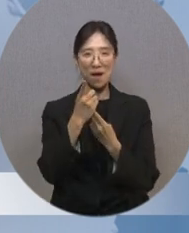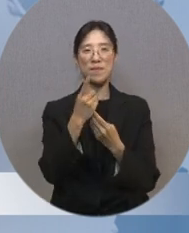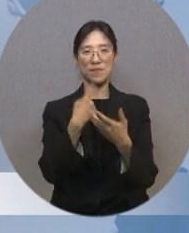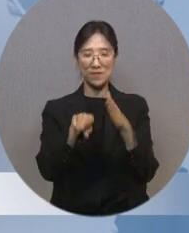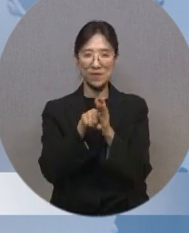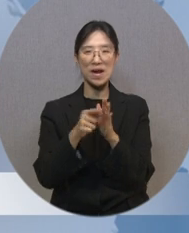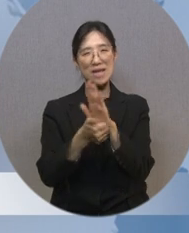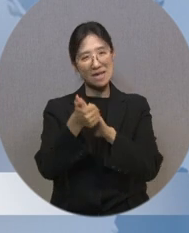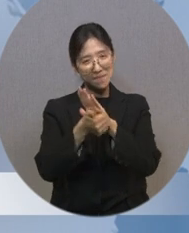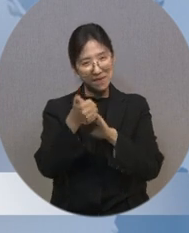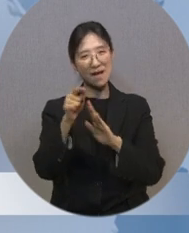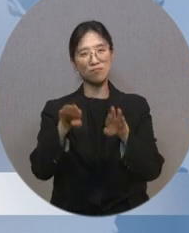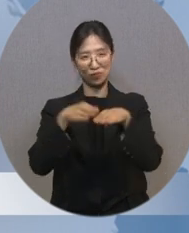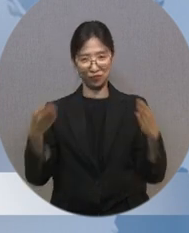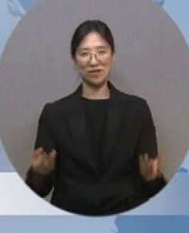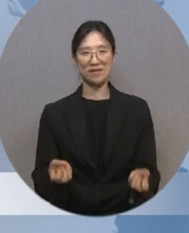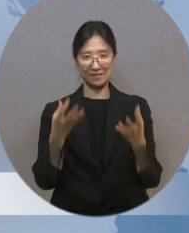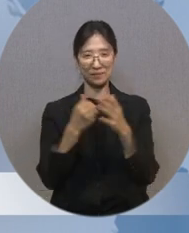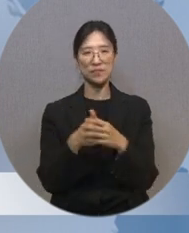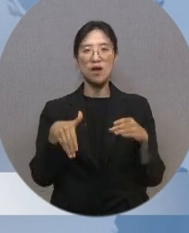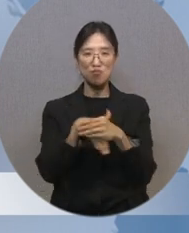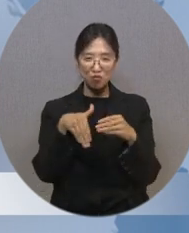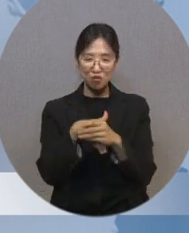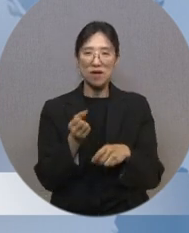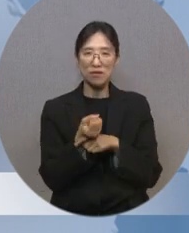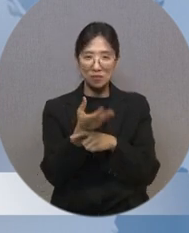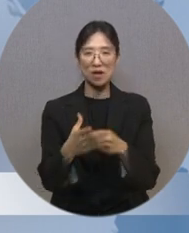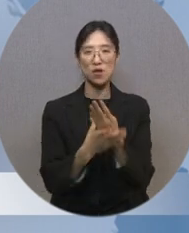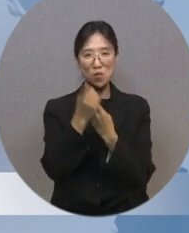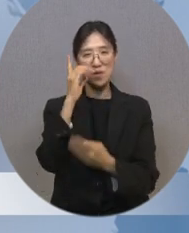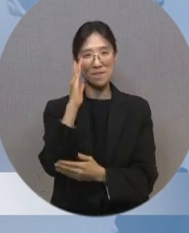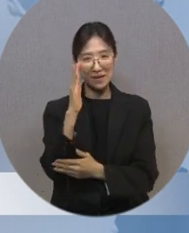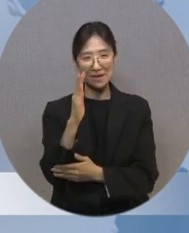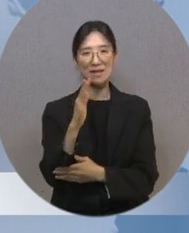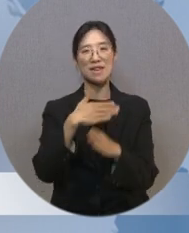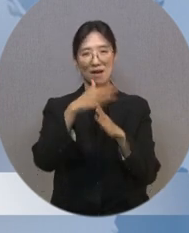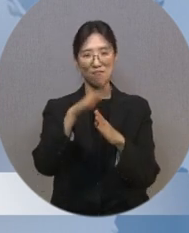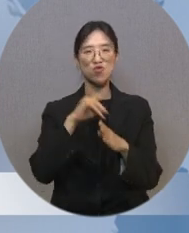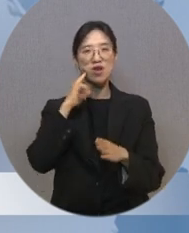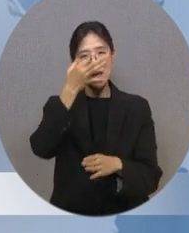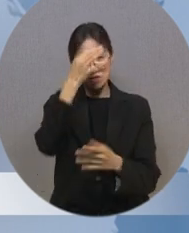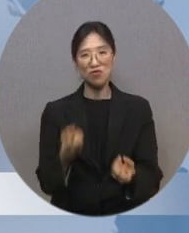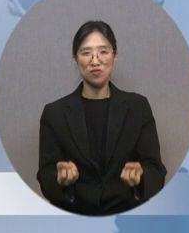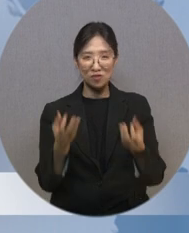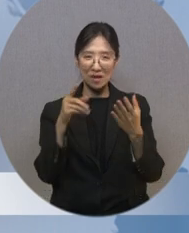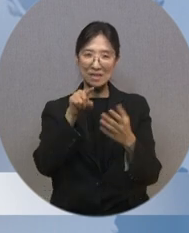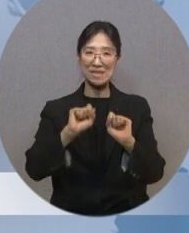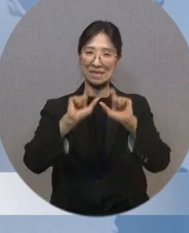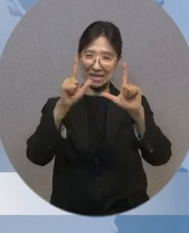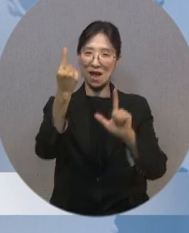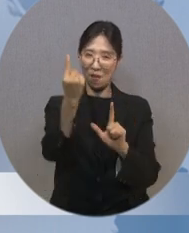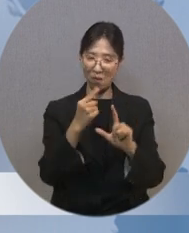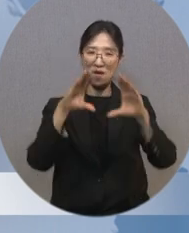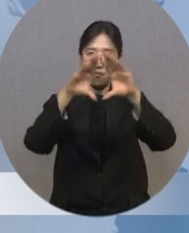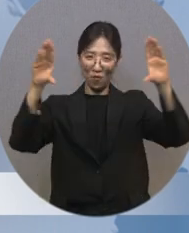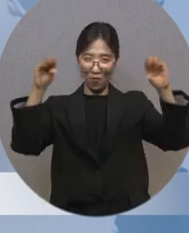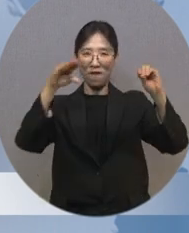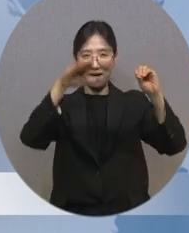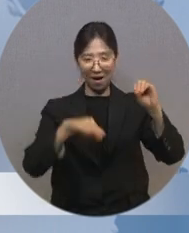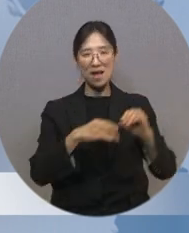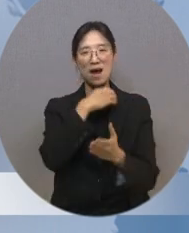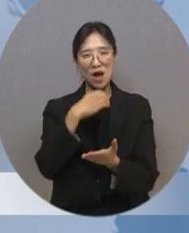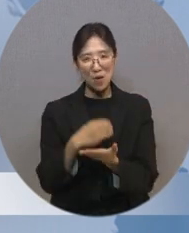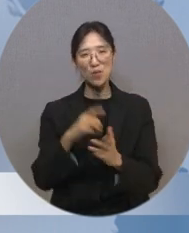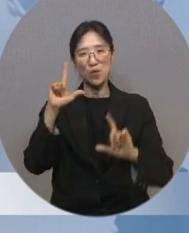무대가 열렸습니다. 문화로 전하는 통일 메시지가 남북예술제를 통해 그날은 옵니다 표 아래 감동적인